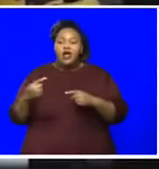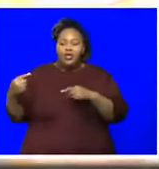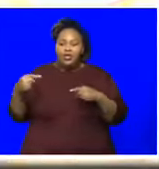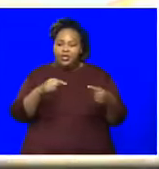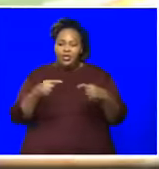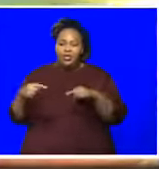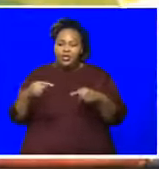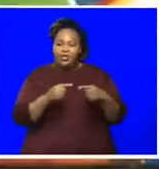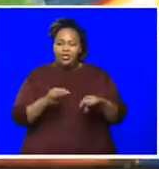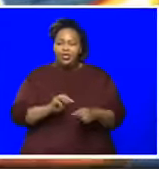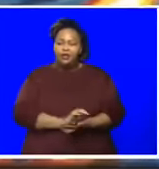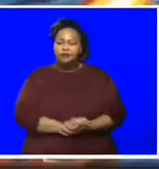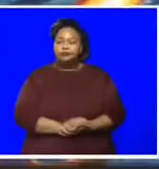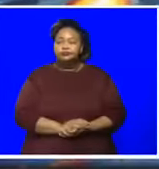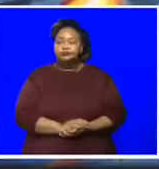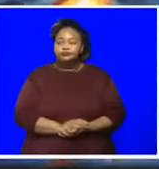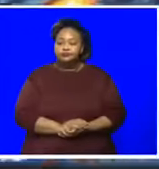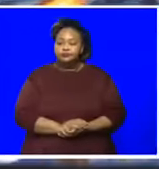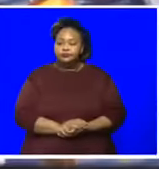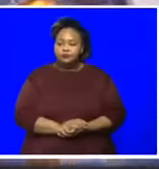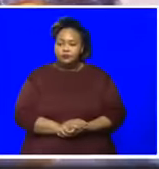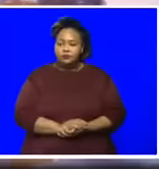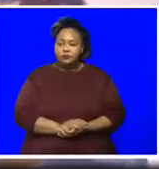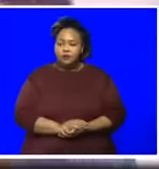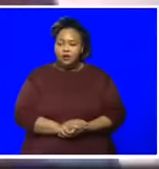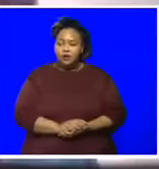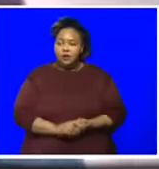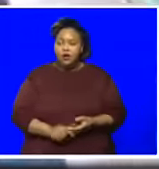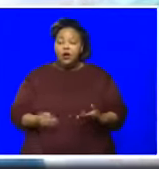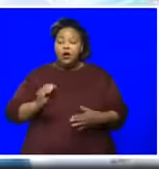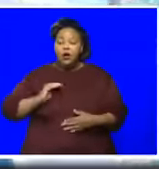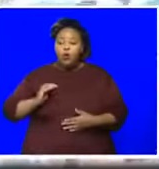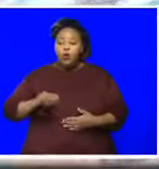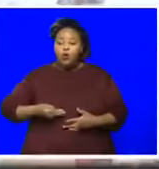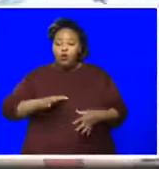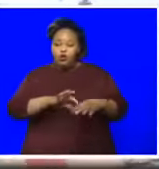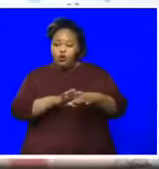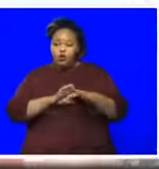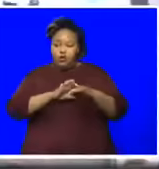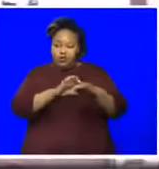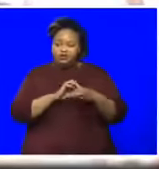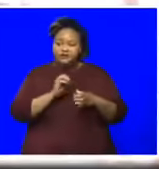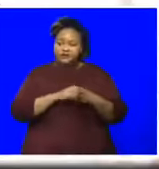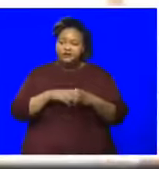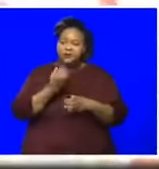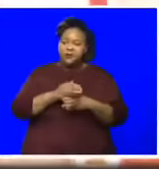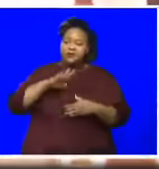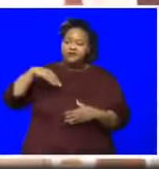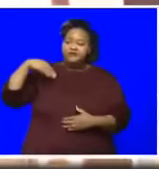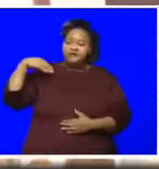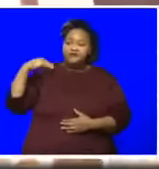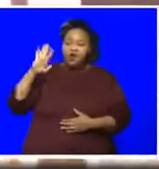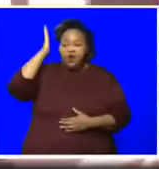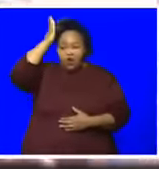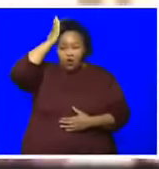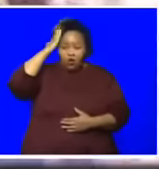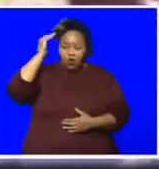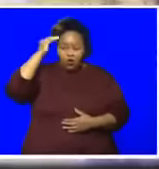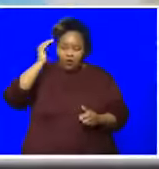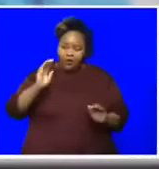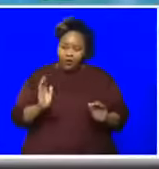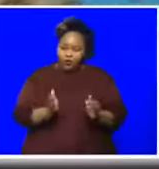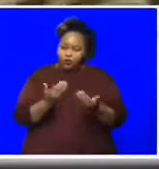Ihlangano yabomake legcucutela ke ukuthula emhlabeni lesebenzisana nenhlangano letinto eveni leSouth Korea legcucutela Tindzaba tekuthula